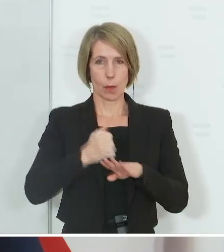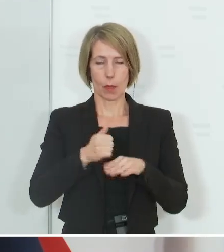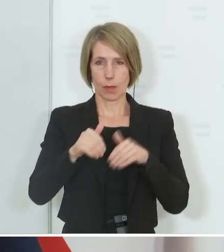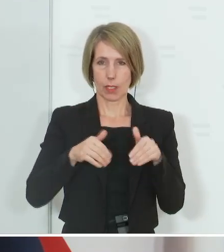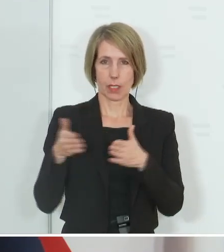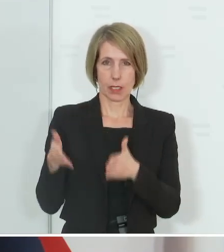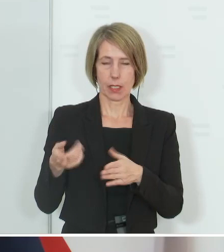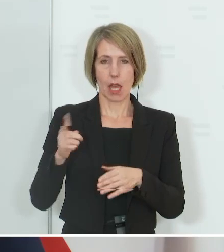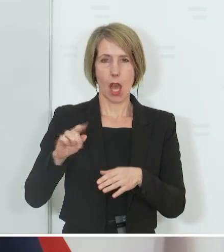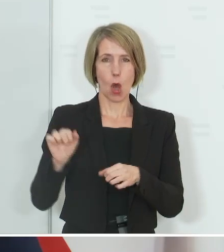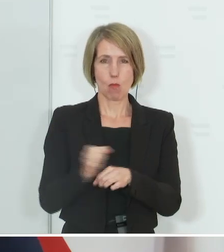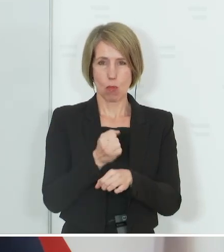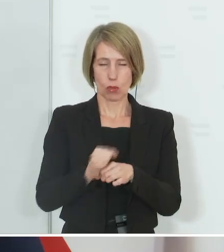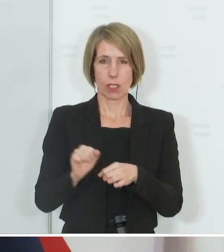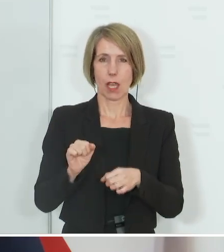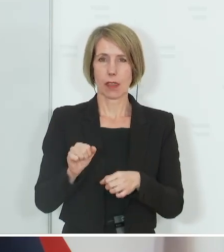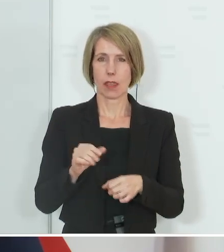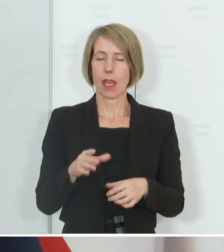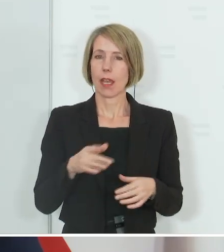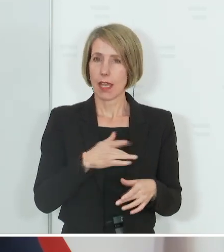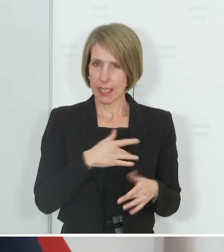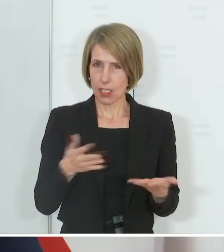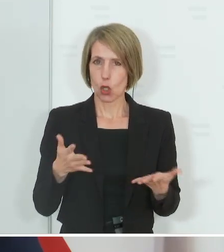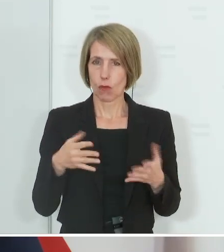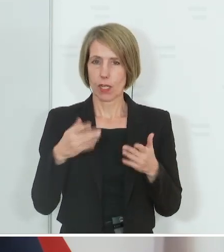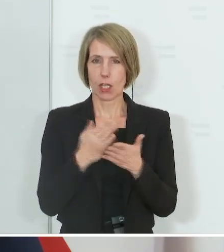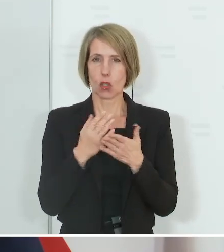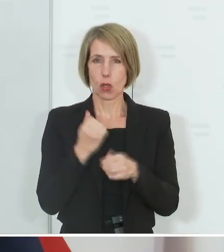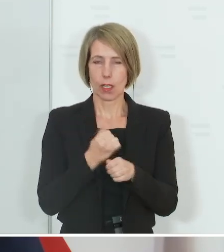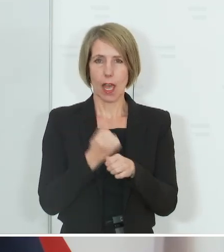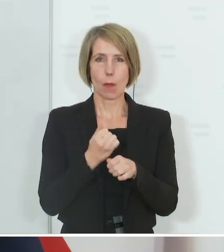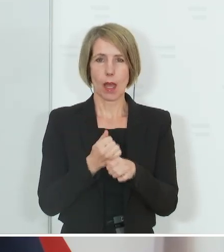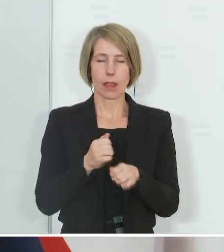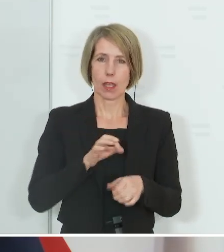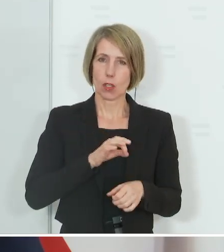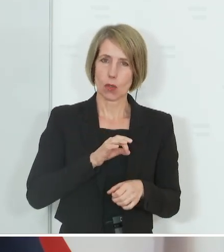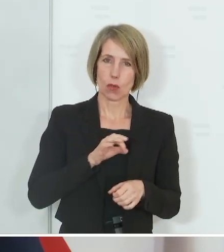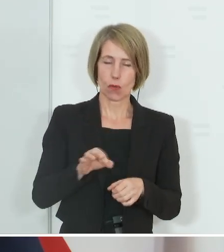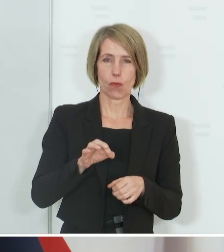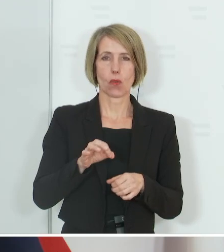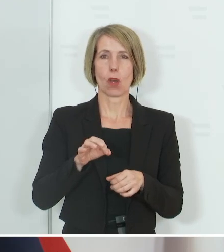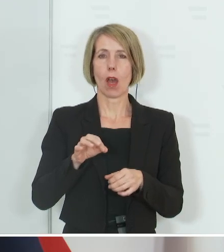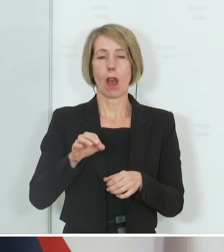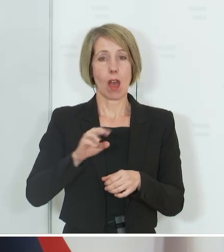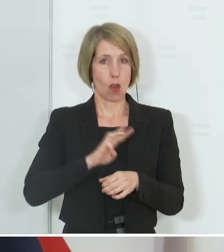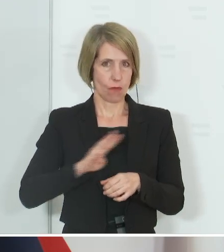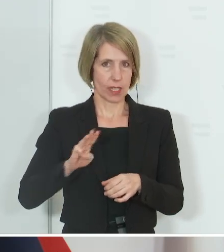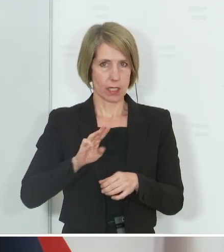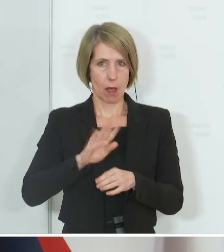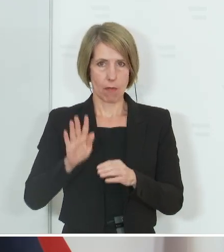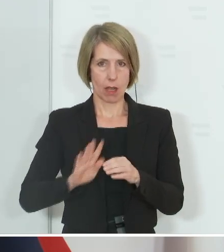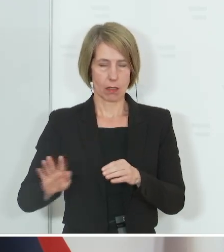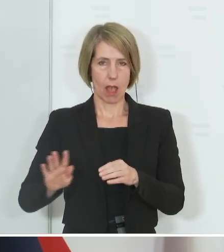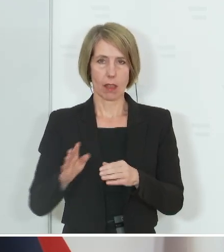auch in Bosnien-Herzegowina für die Vereinten Nationen gearbeitet hat, der Westbalkan. Der Westbalkan ist uns besonders